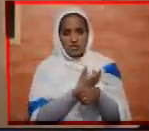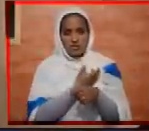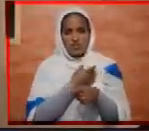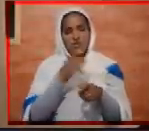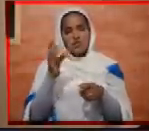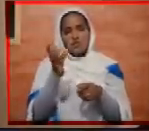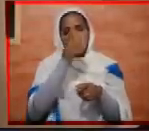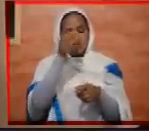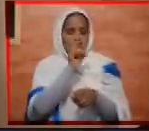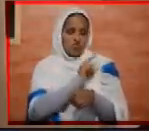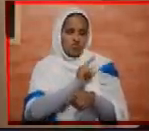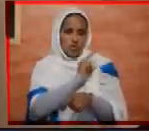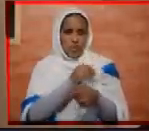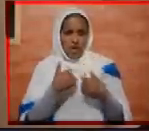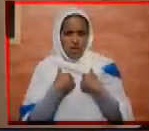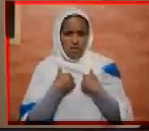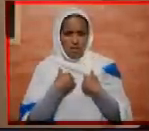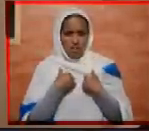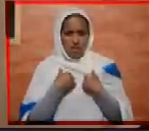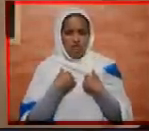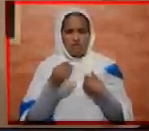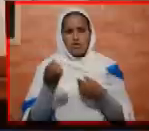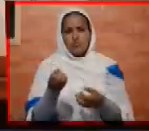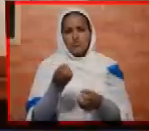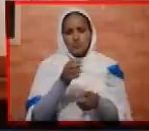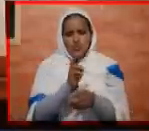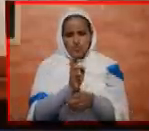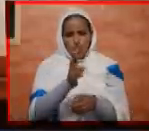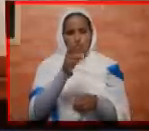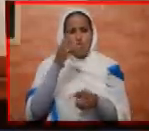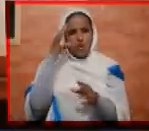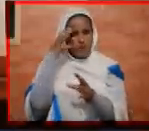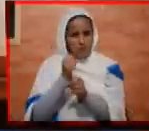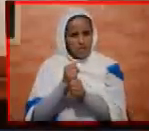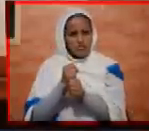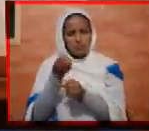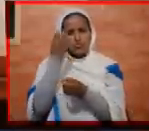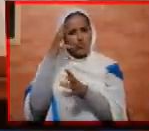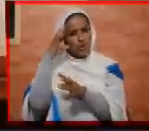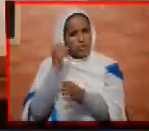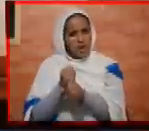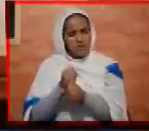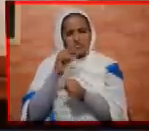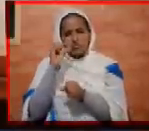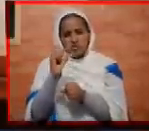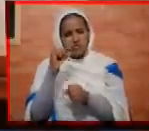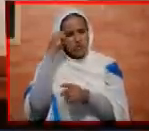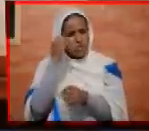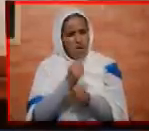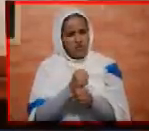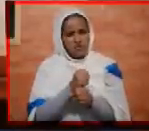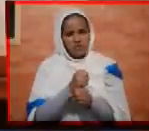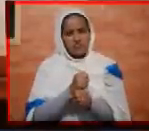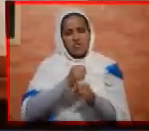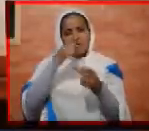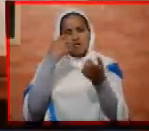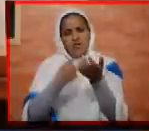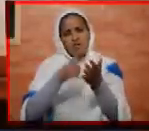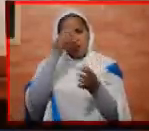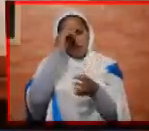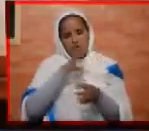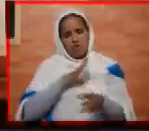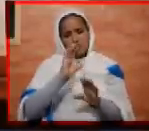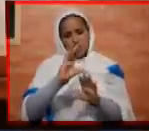ሊቀ ጵጵስና እስከ ፓትርያርክ የደረሱ አባቶች አሉ። እንግዲህ እኒህ አባቶች በላይ ምንም የለም እና